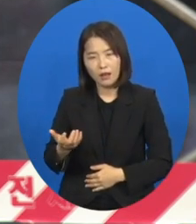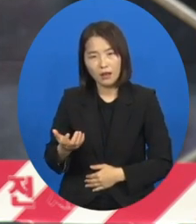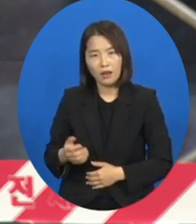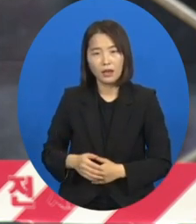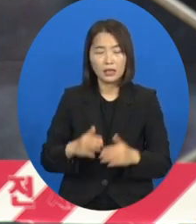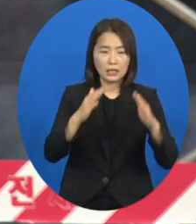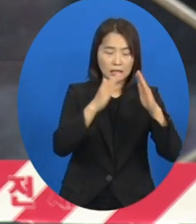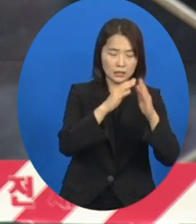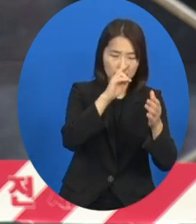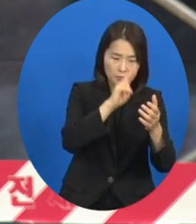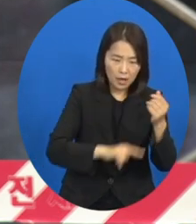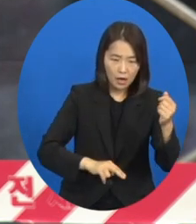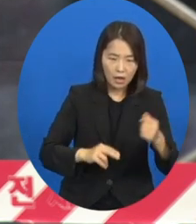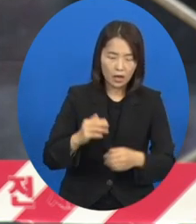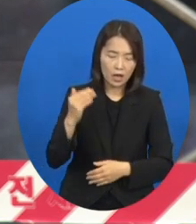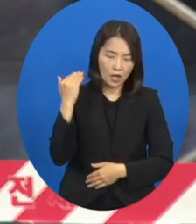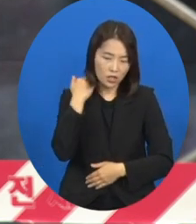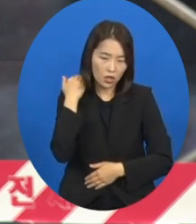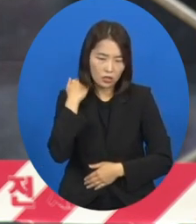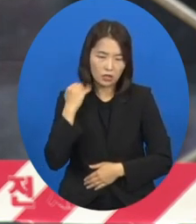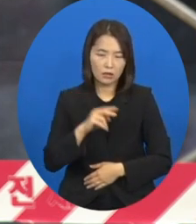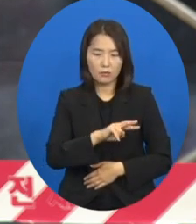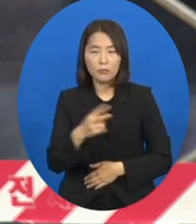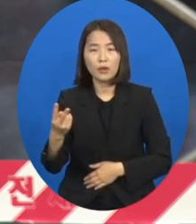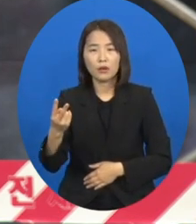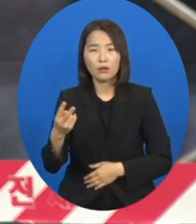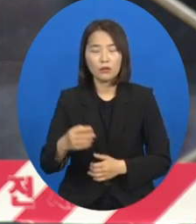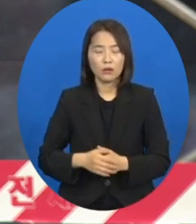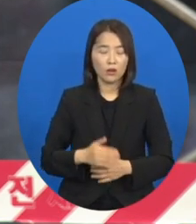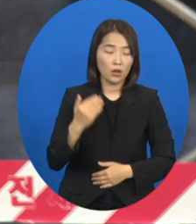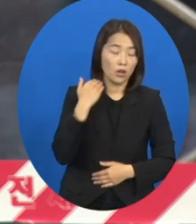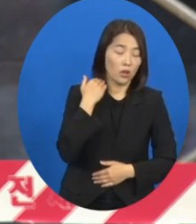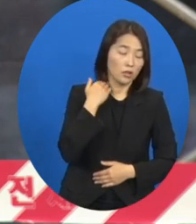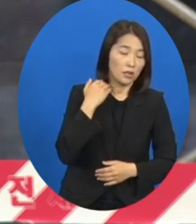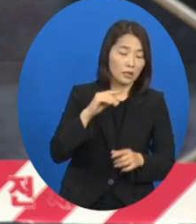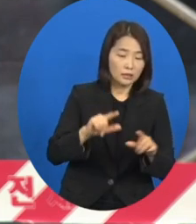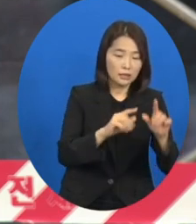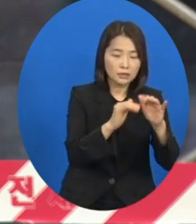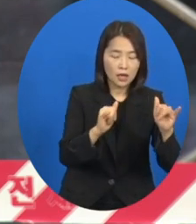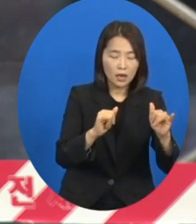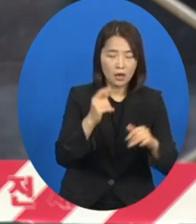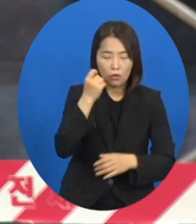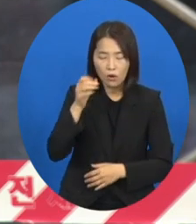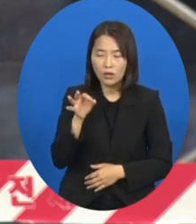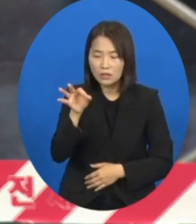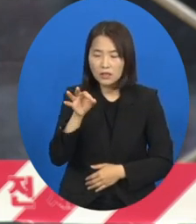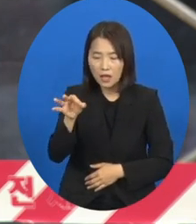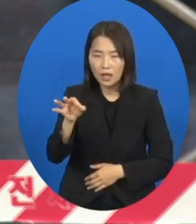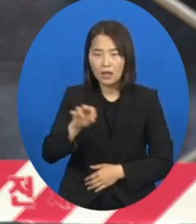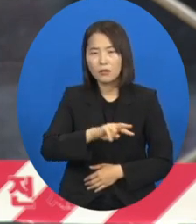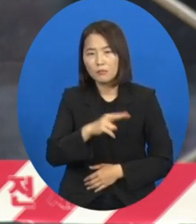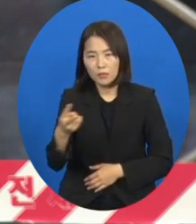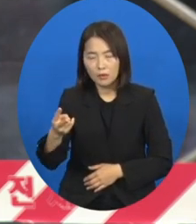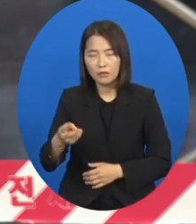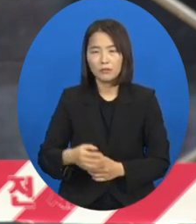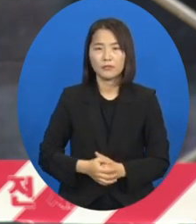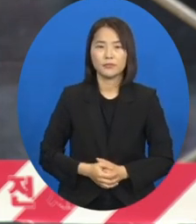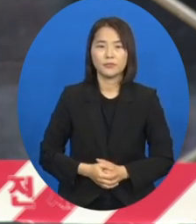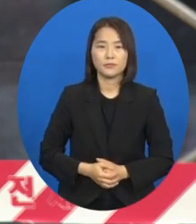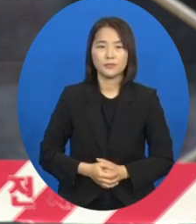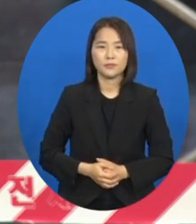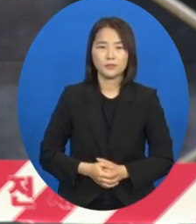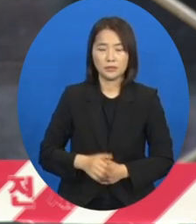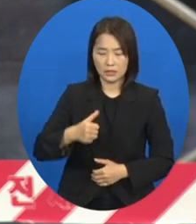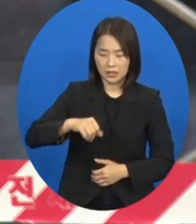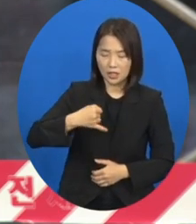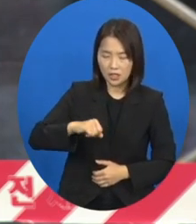팔아서 전세로 이동하고 전세를 살던 분들은 월세로 이동하고 자녀들에게 치킨 한